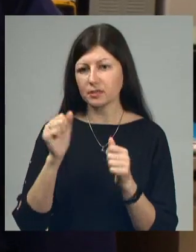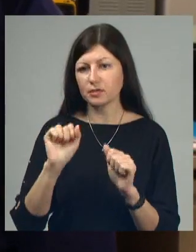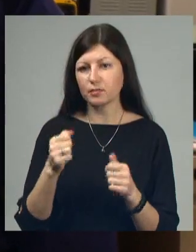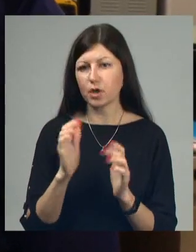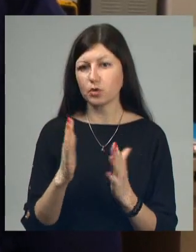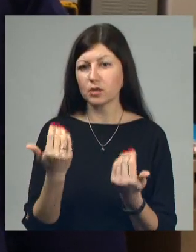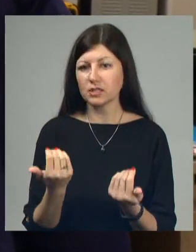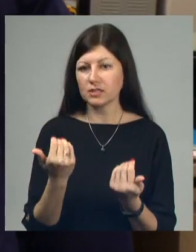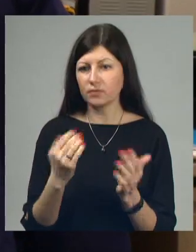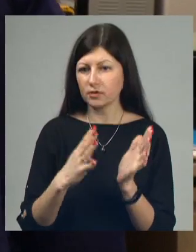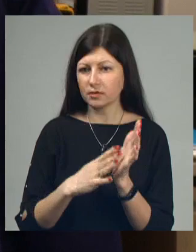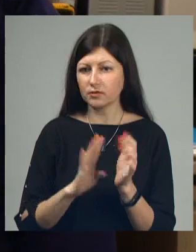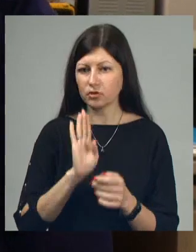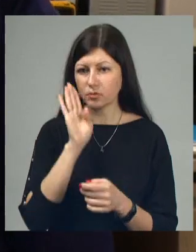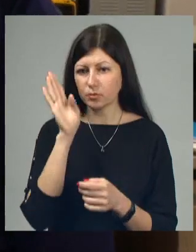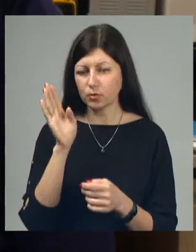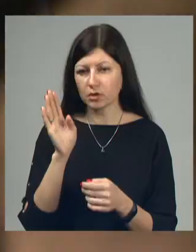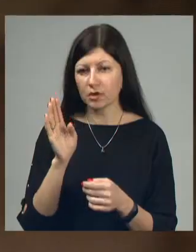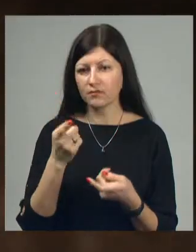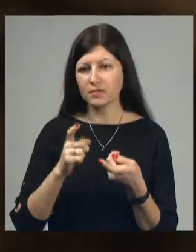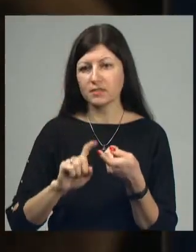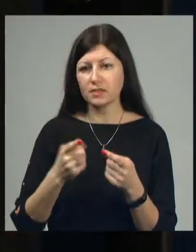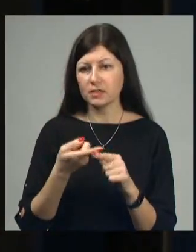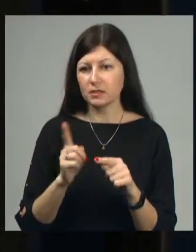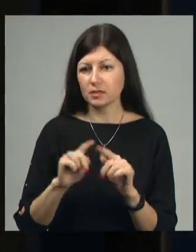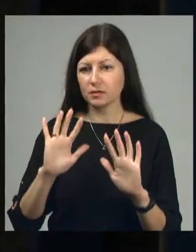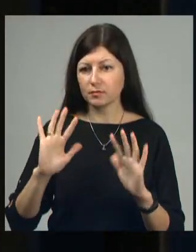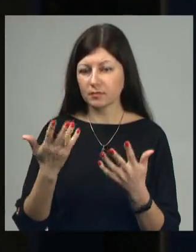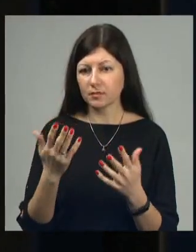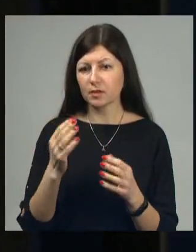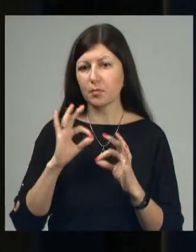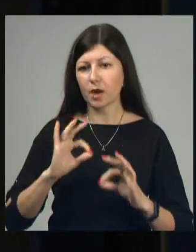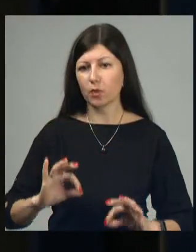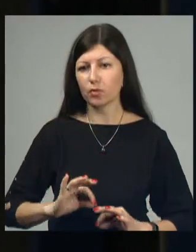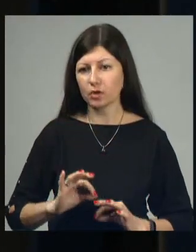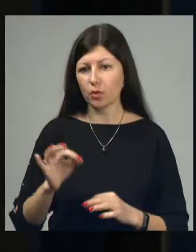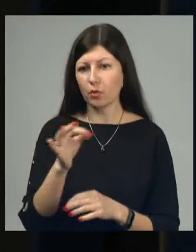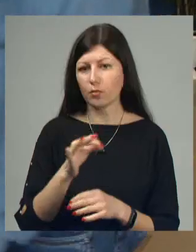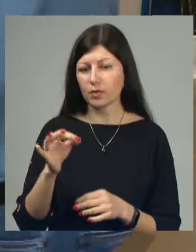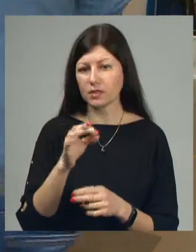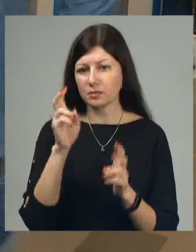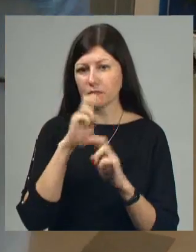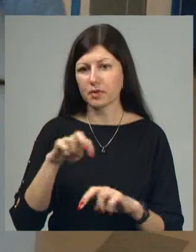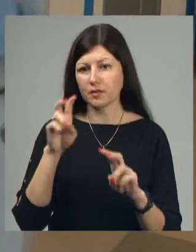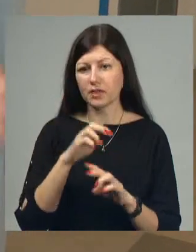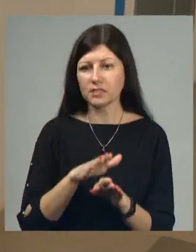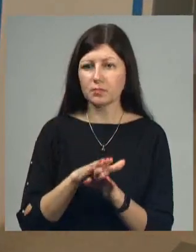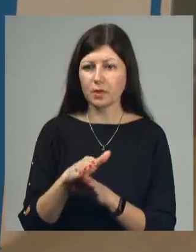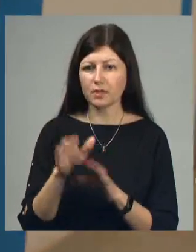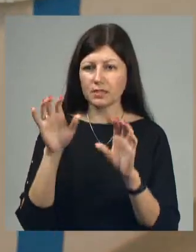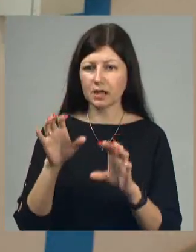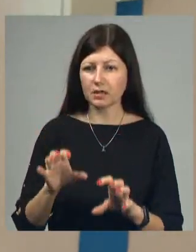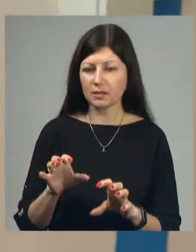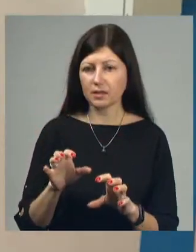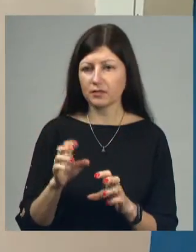только сегодня к 9 часам утра. В связи с возгоранием в шахте прокуратурой области инициирована проверка исполнения законодательства